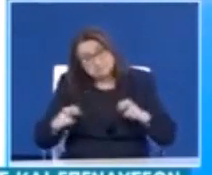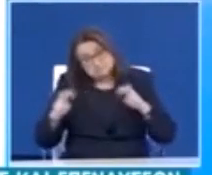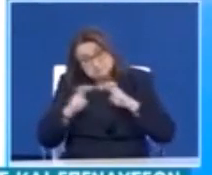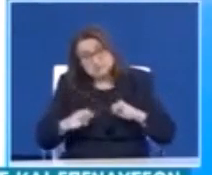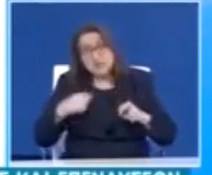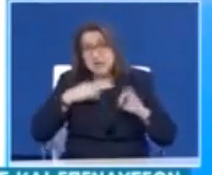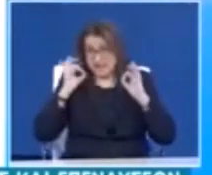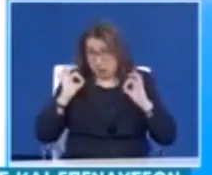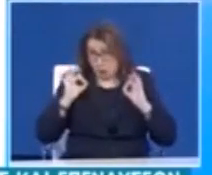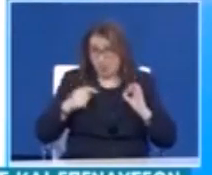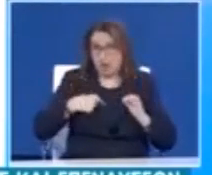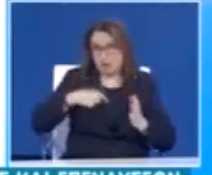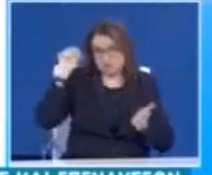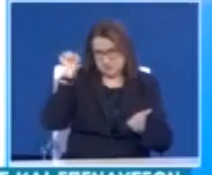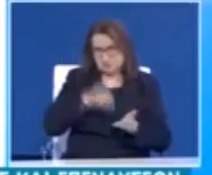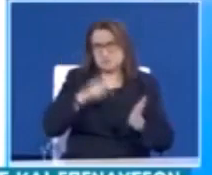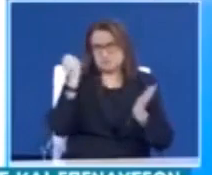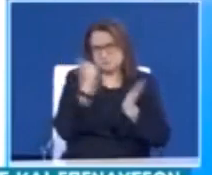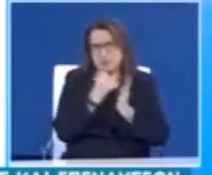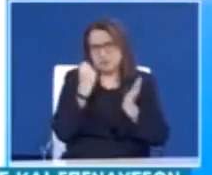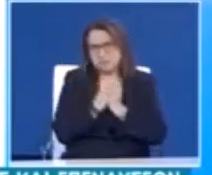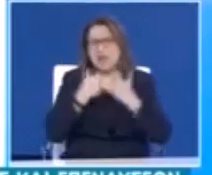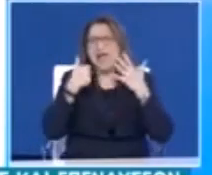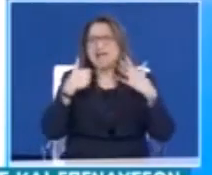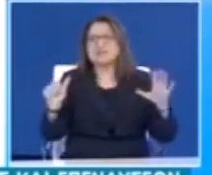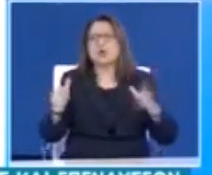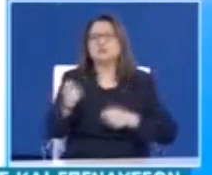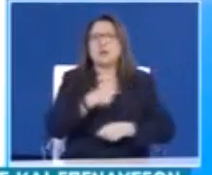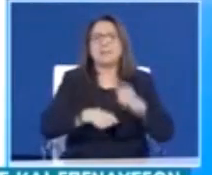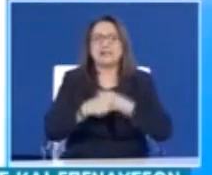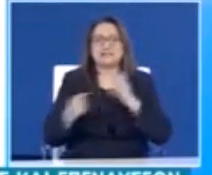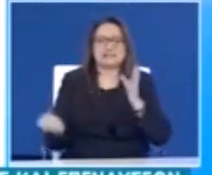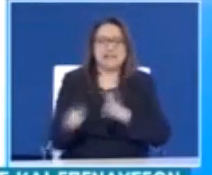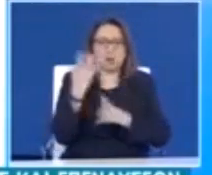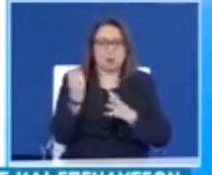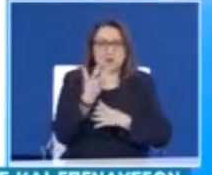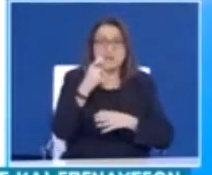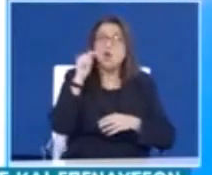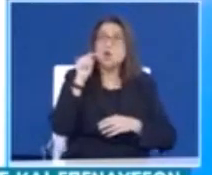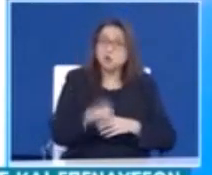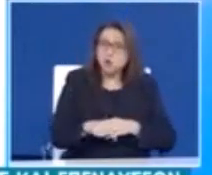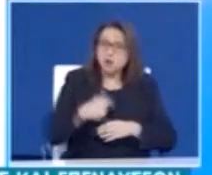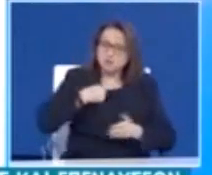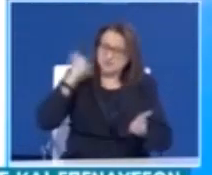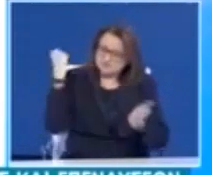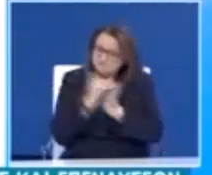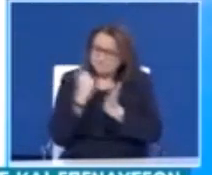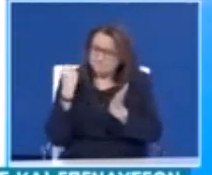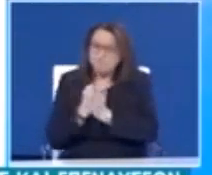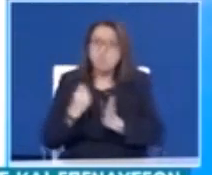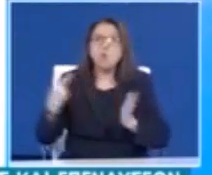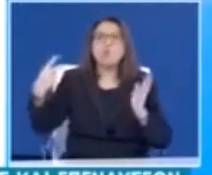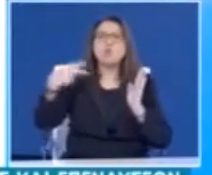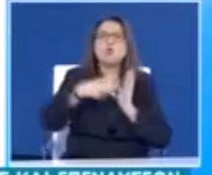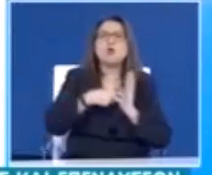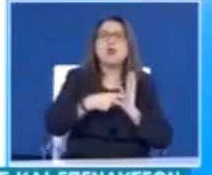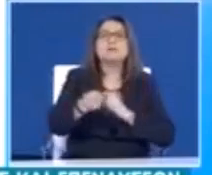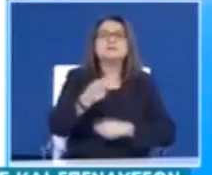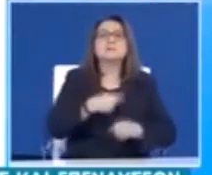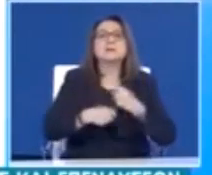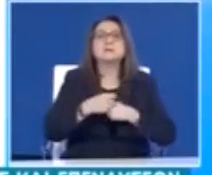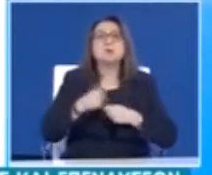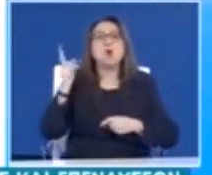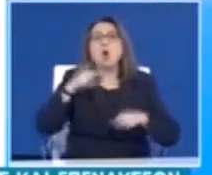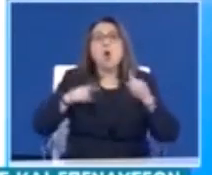περίπου 600 επιχειρήσεις με επενδυτικά σχέδια, θα εγκριθούν περίπου 2.000, δηλαδή σχεδόν όλες, όσες κατέθεσαν